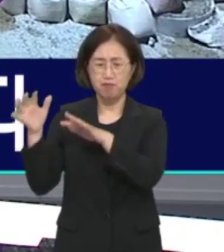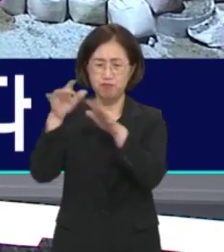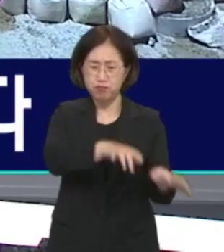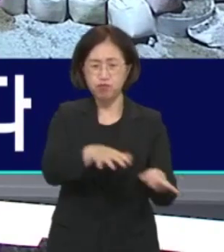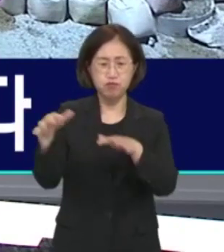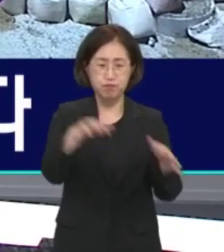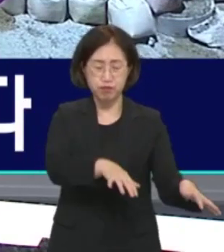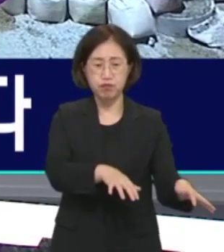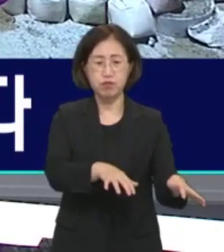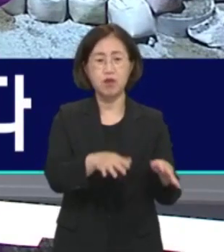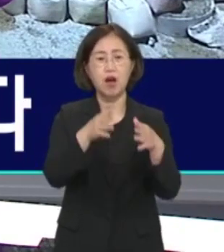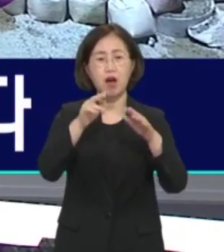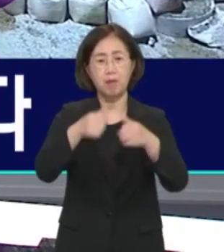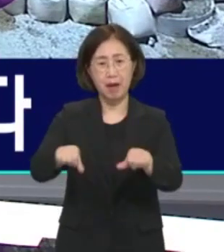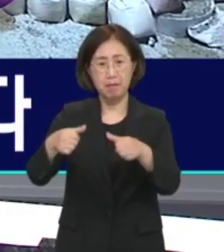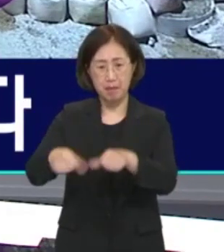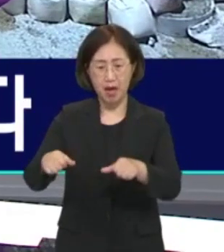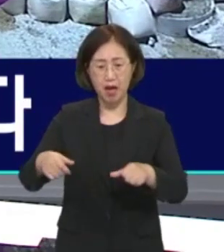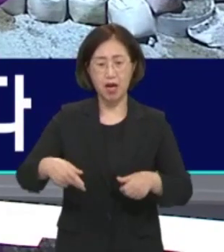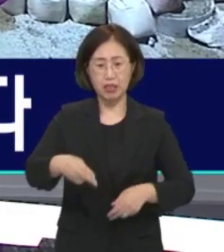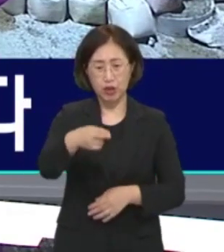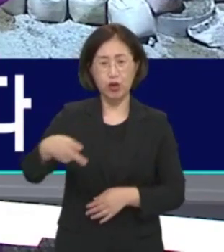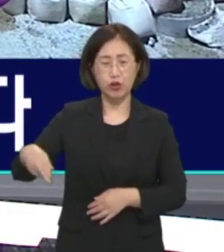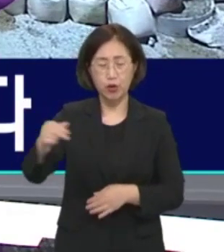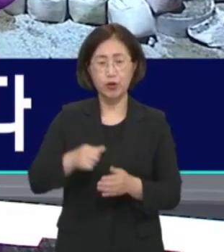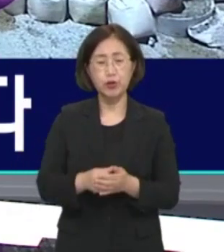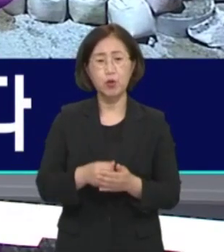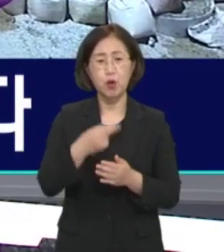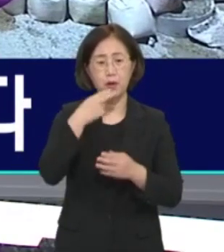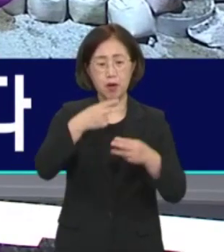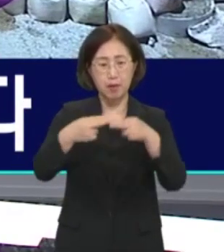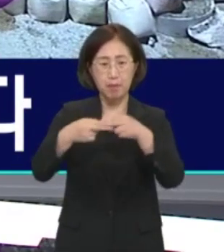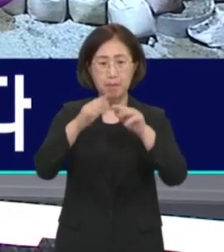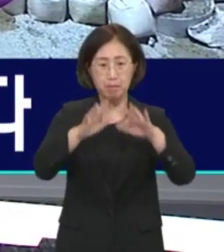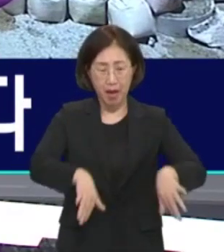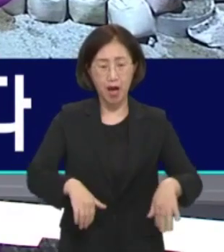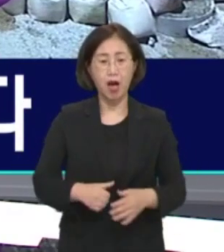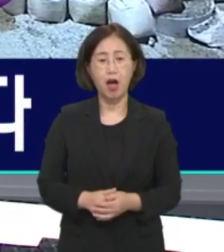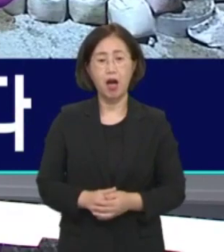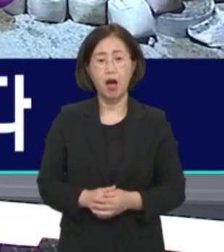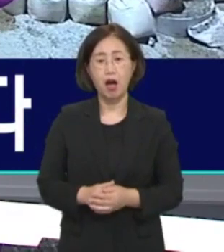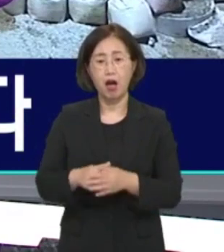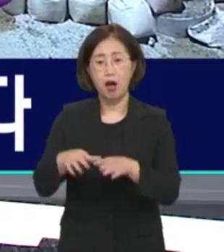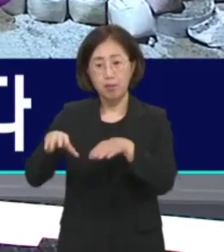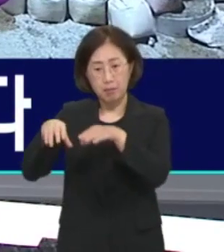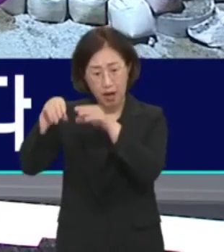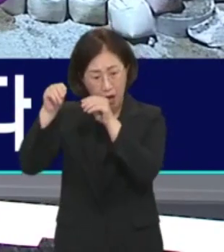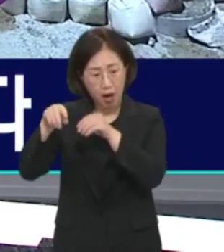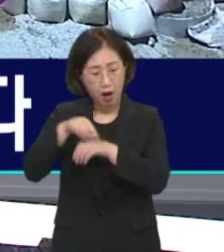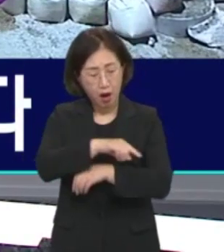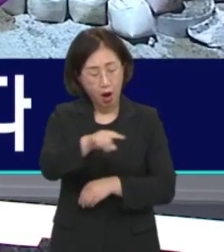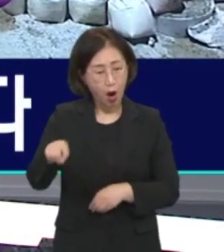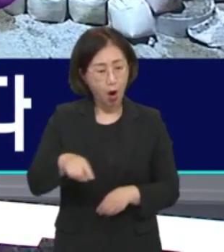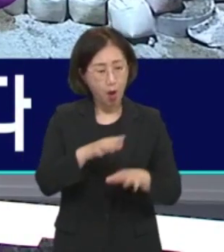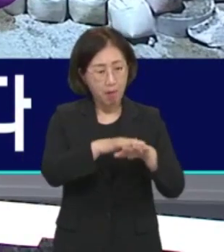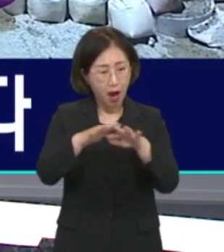내렸습니다. 급히 대피소로 몸만 간신히 피했던 농민들은 이제서야 논과 밭을 둘러보며 피해 상황을 살필 수